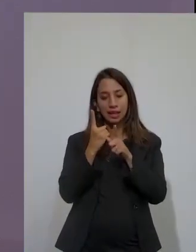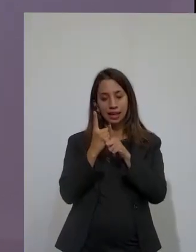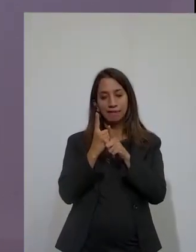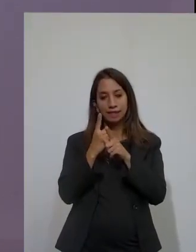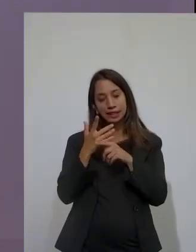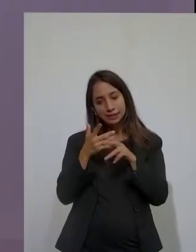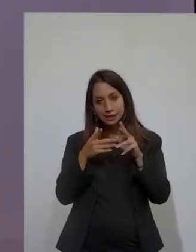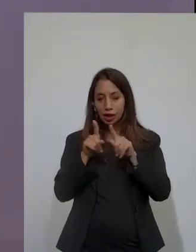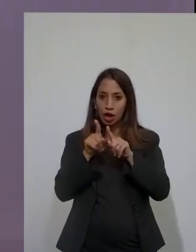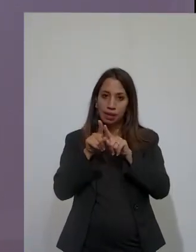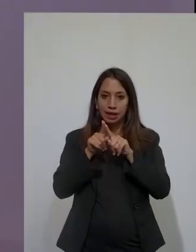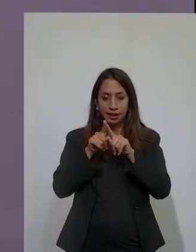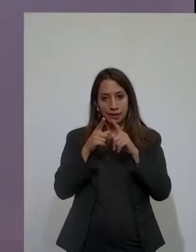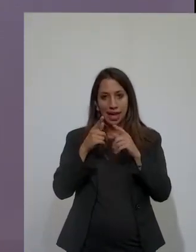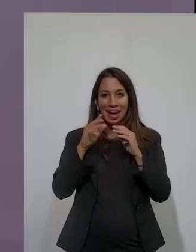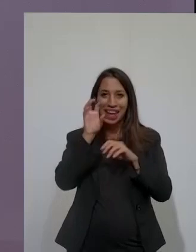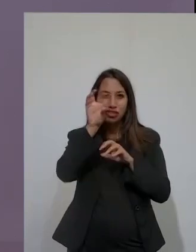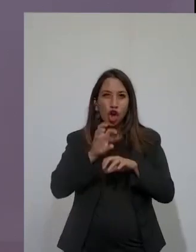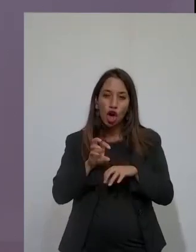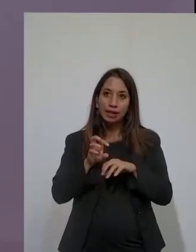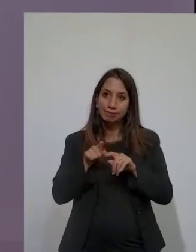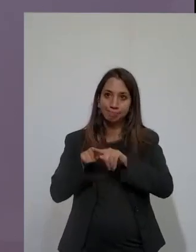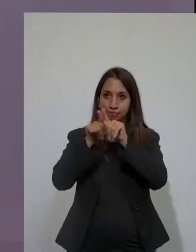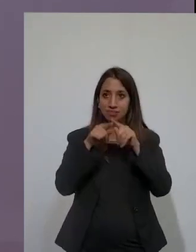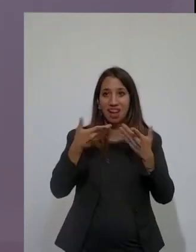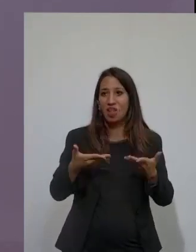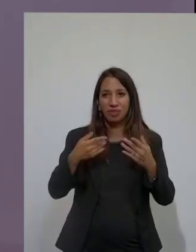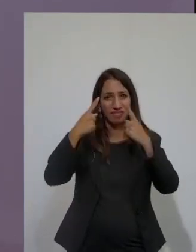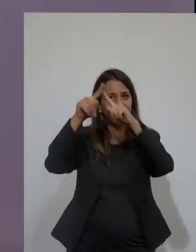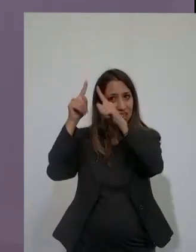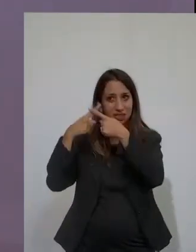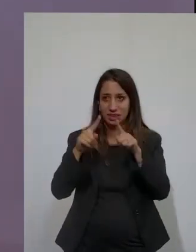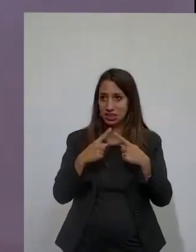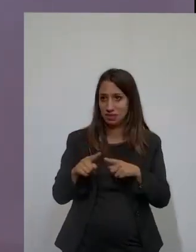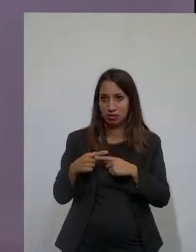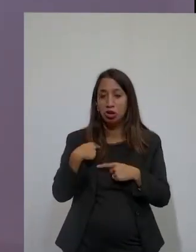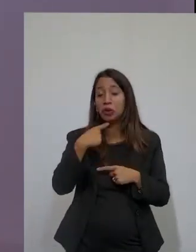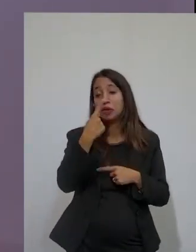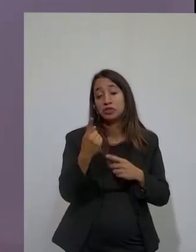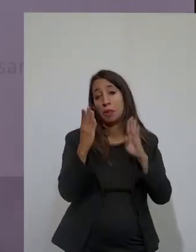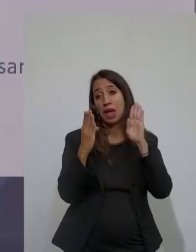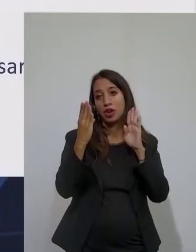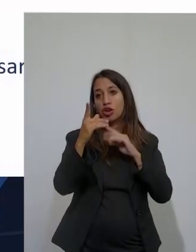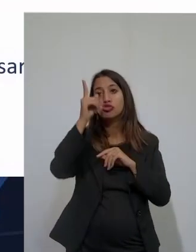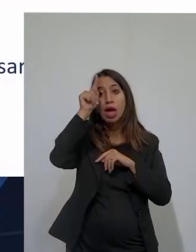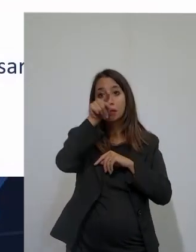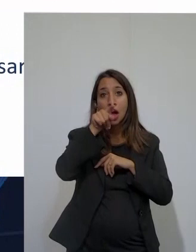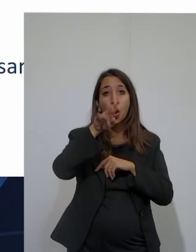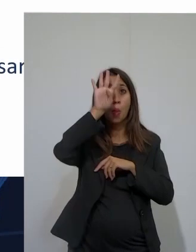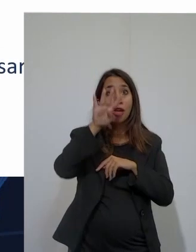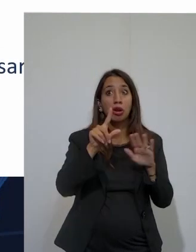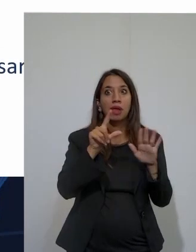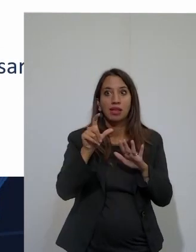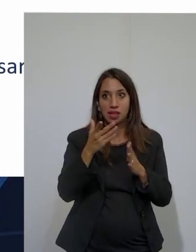disomogeneità tra le regioni. Per fare un paragone, la Germania ne ha oltre 4.700,